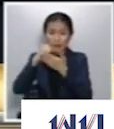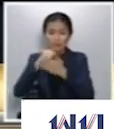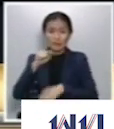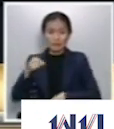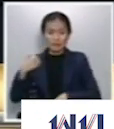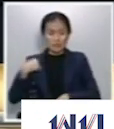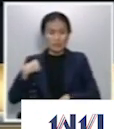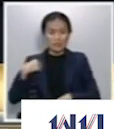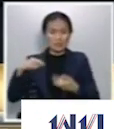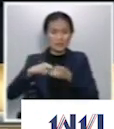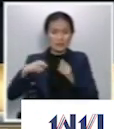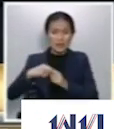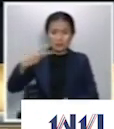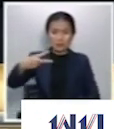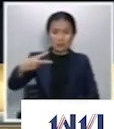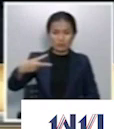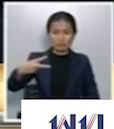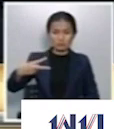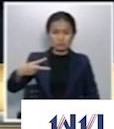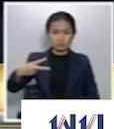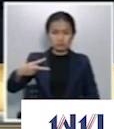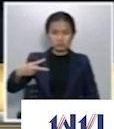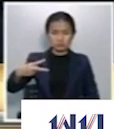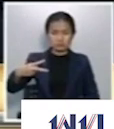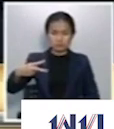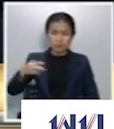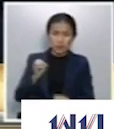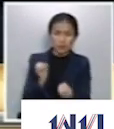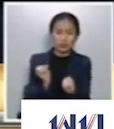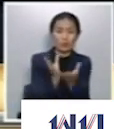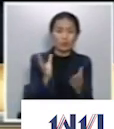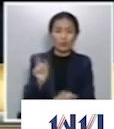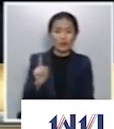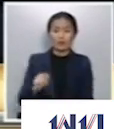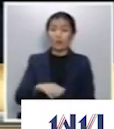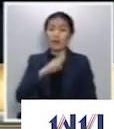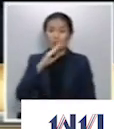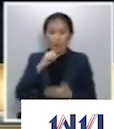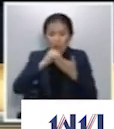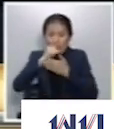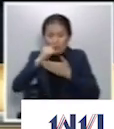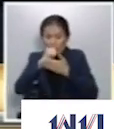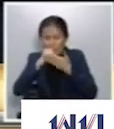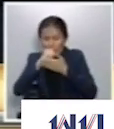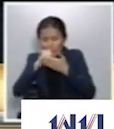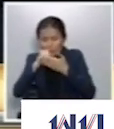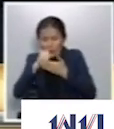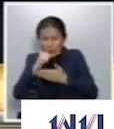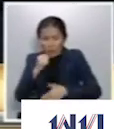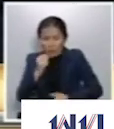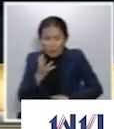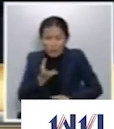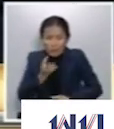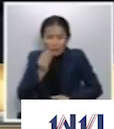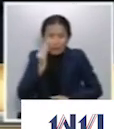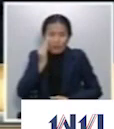ประเด็นที่จะทำให้เกิดความรุนแรงก็คือเมื่อเสพไปเยอะๆแล้วนี่ประสาทเข